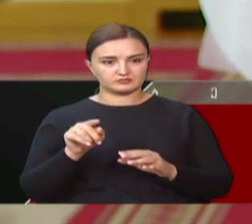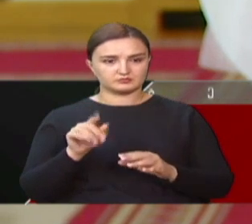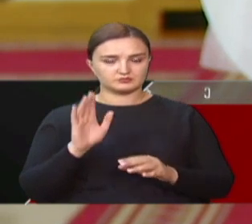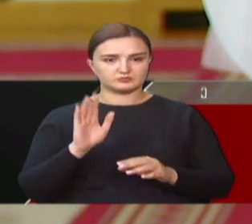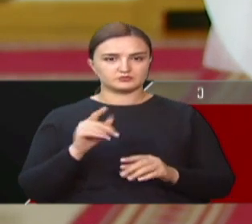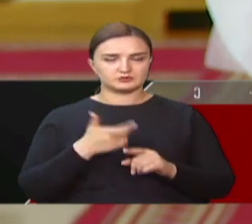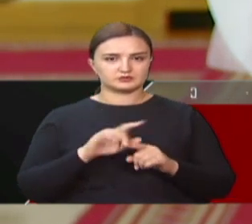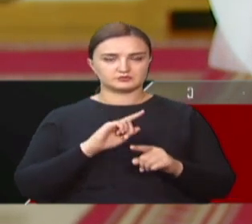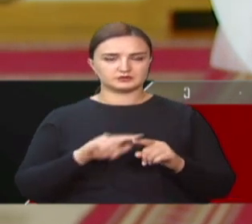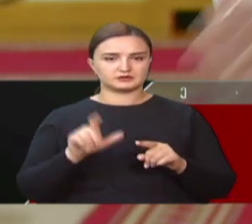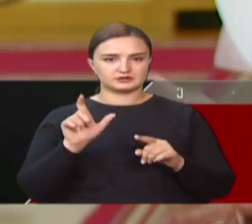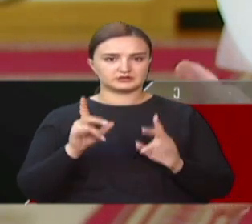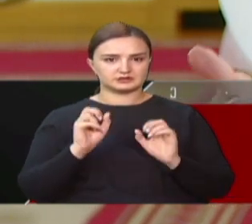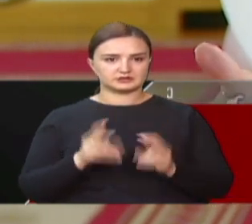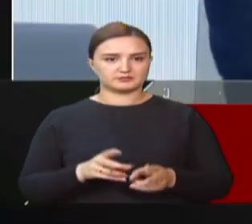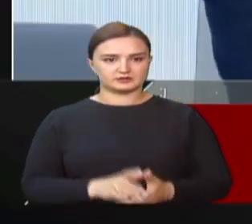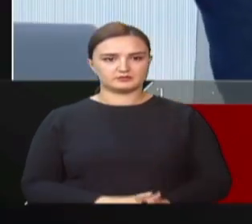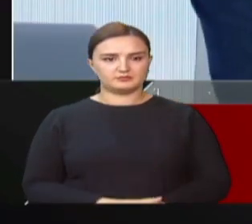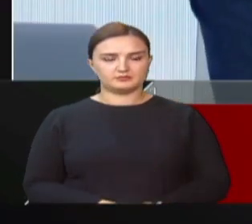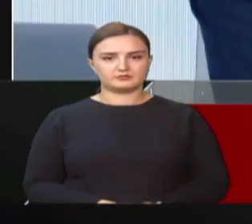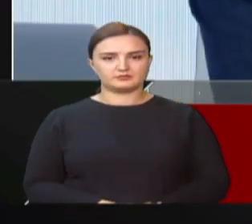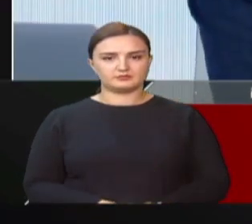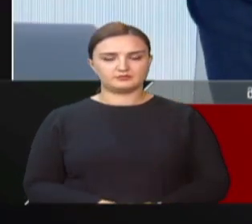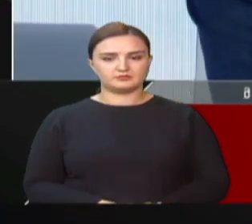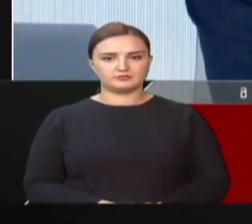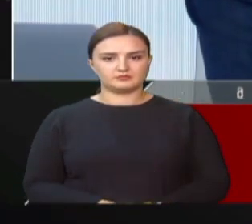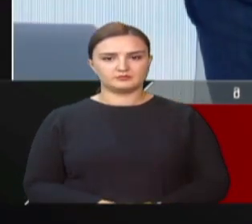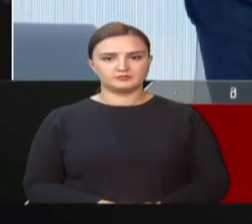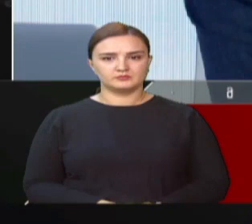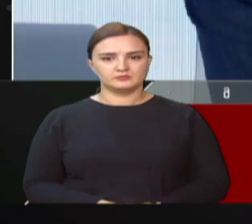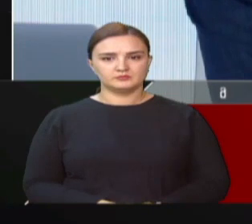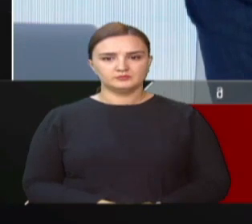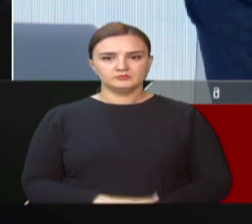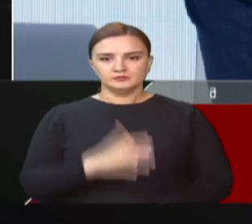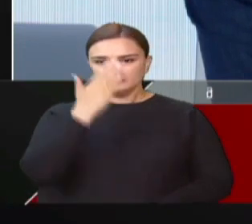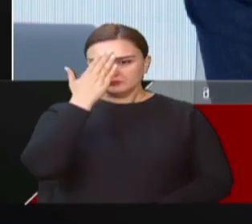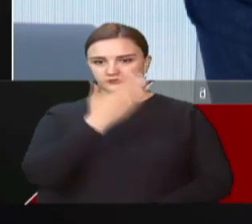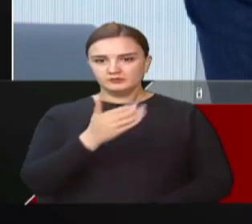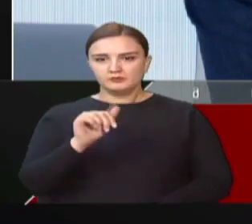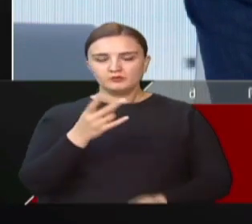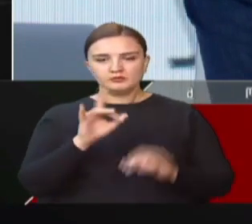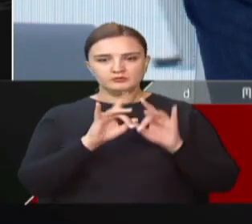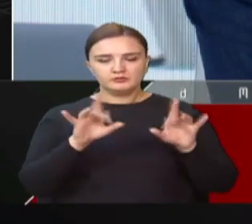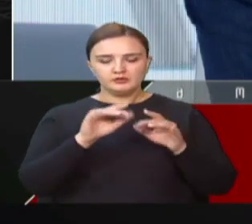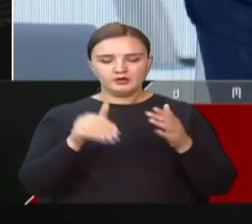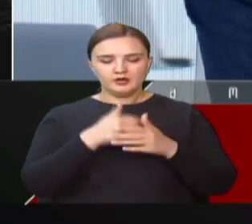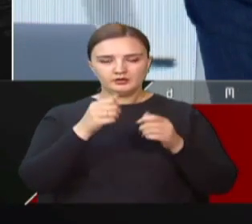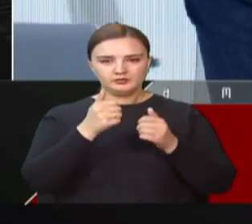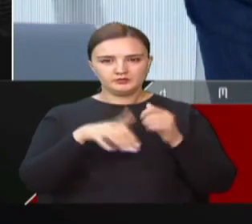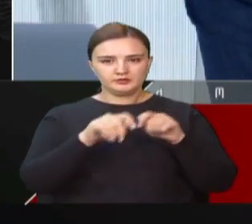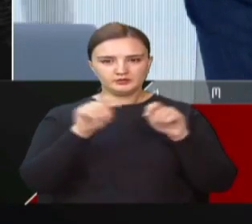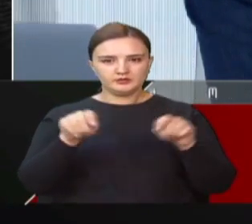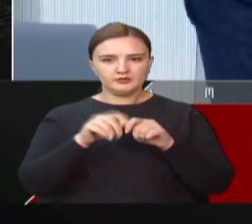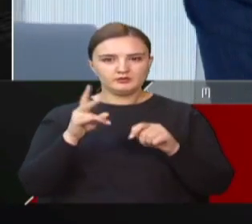ემუქრება მყისიერი საფრთხე. მეორე, როგორ შეიძლება რომ დაარწმუნოს ამობჩეველი ამაში, იგივე იმ ახალმა მიზიდულობის ცენტრებმა, რომლებიც